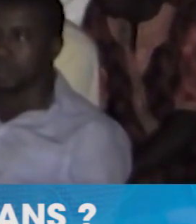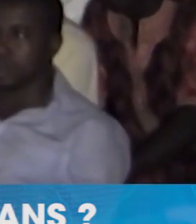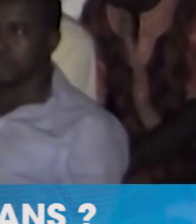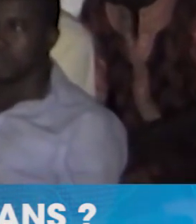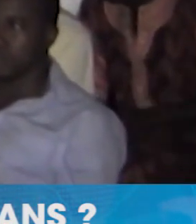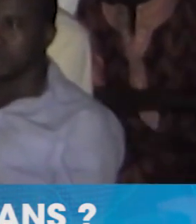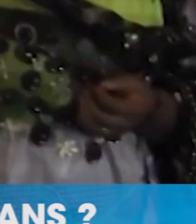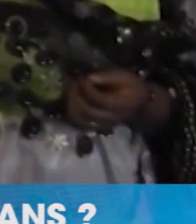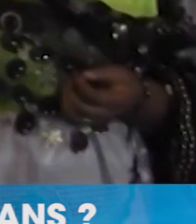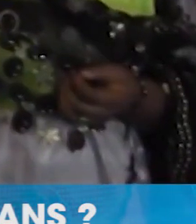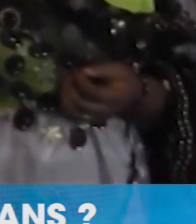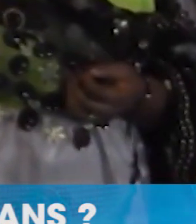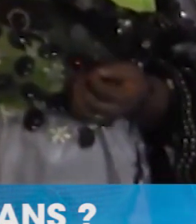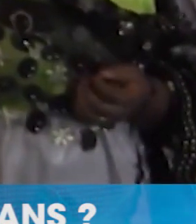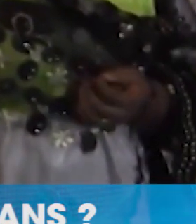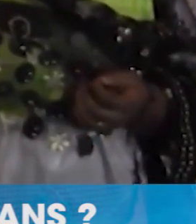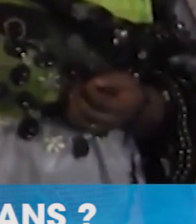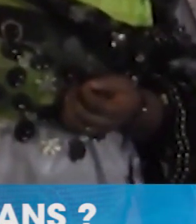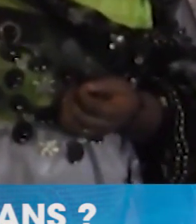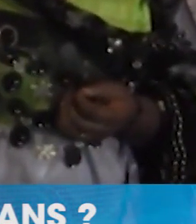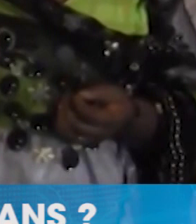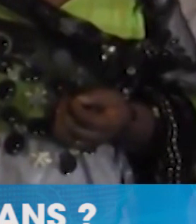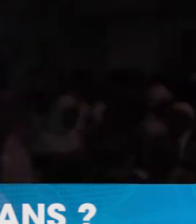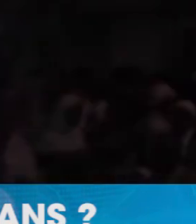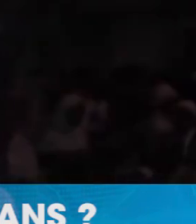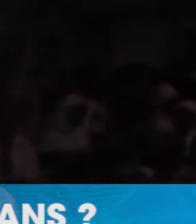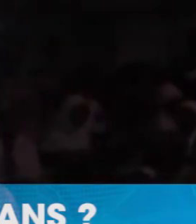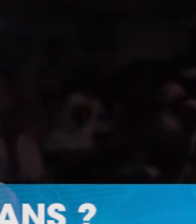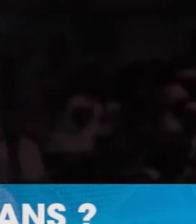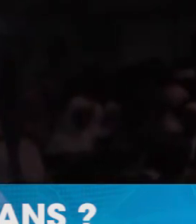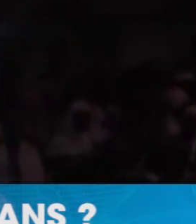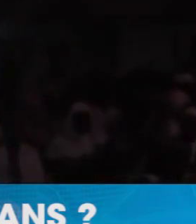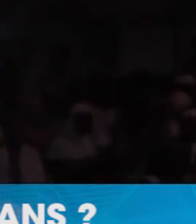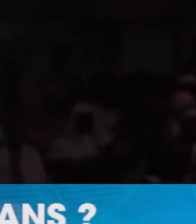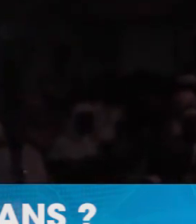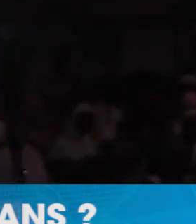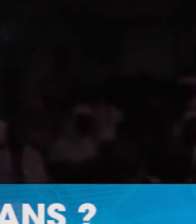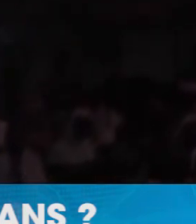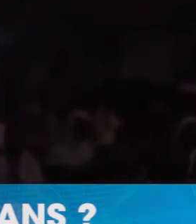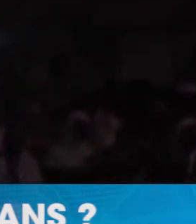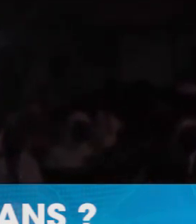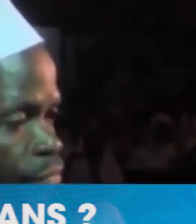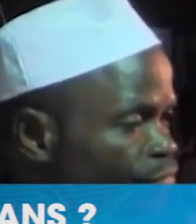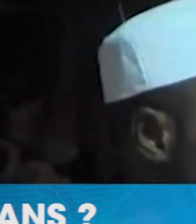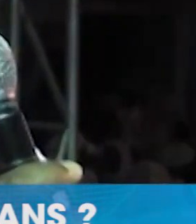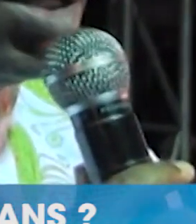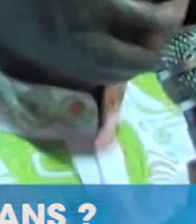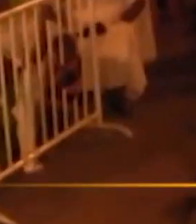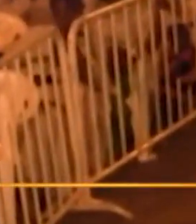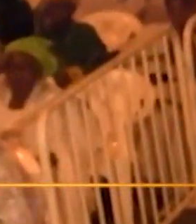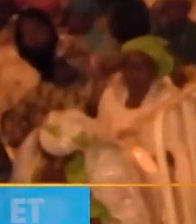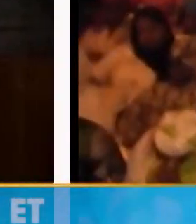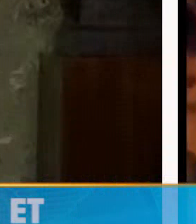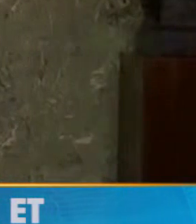certains décrivent. Une célébration qui pourtant mobilise énormément de fidèles musulmans. C'est dans quelques minutes avec